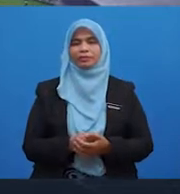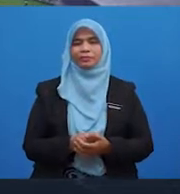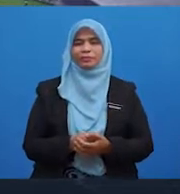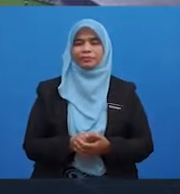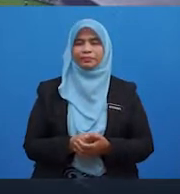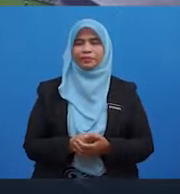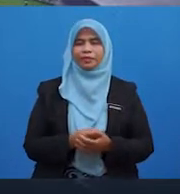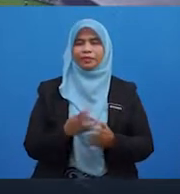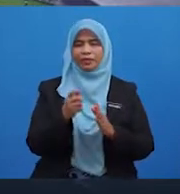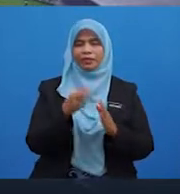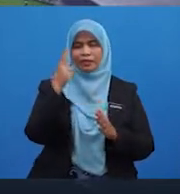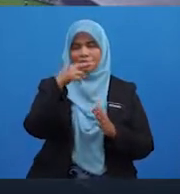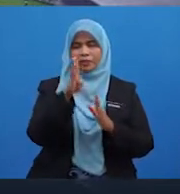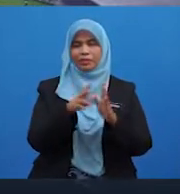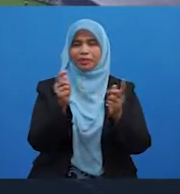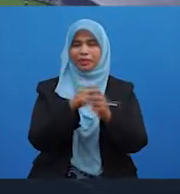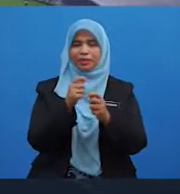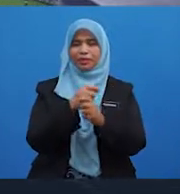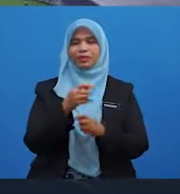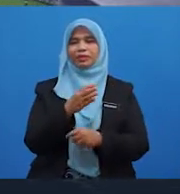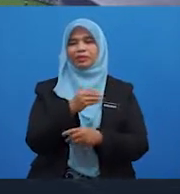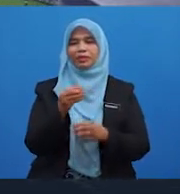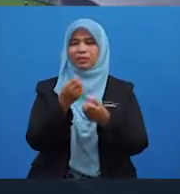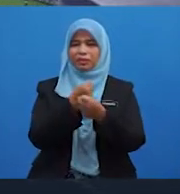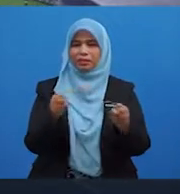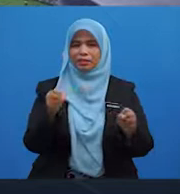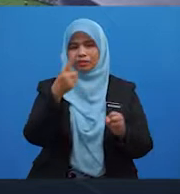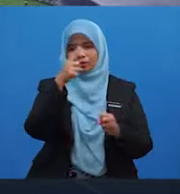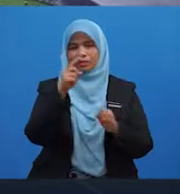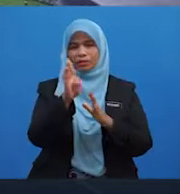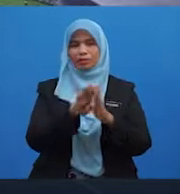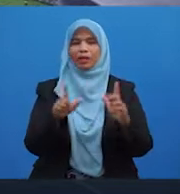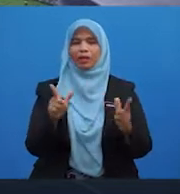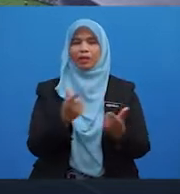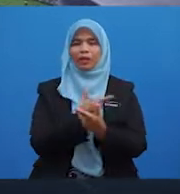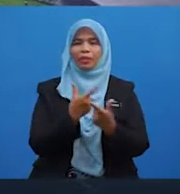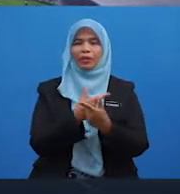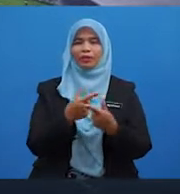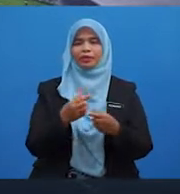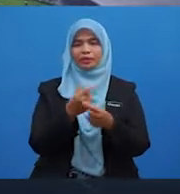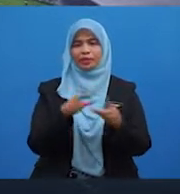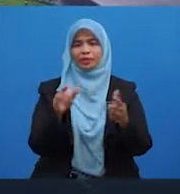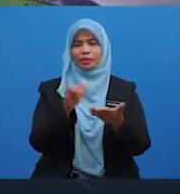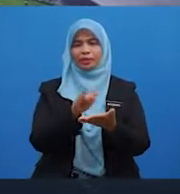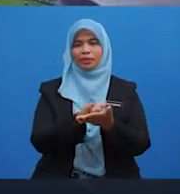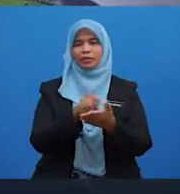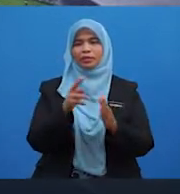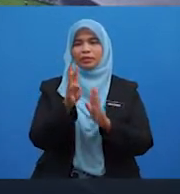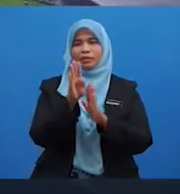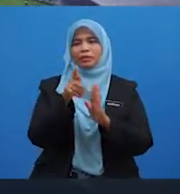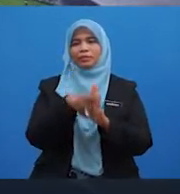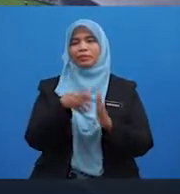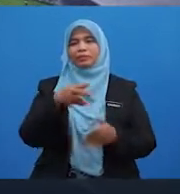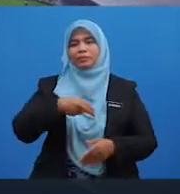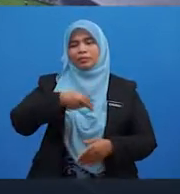tinggi terhadap pertandingan serta bersedia untuk beraksi. Selain itu, pernafasan yang